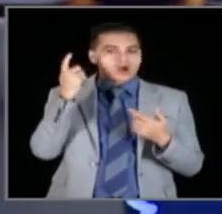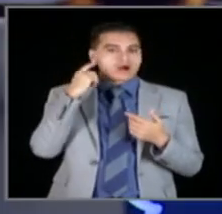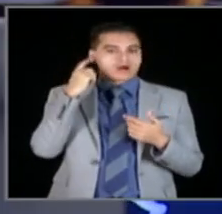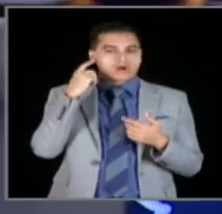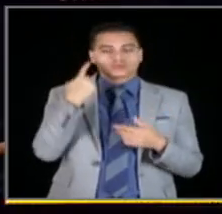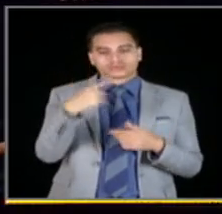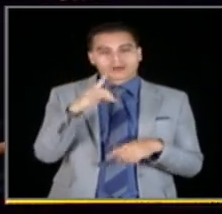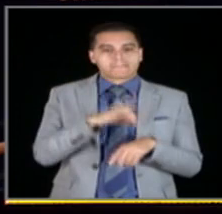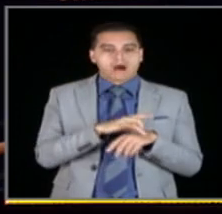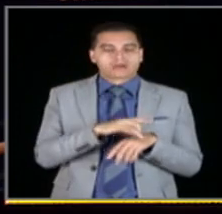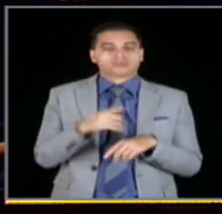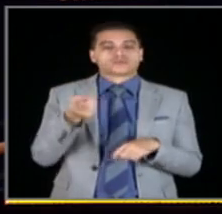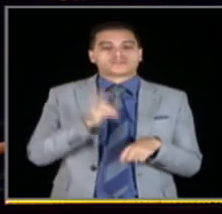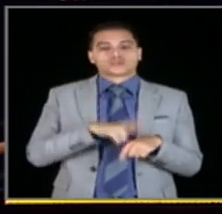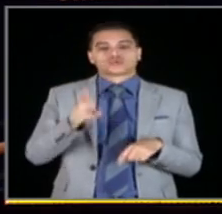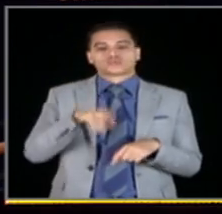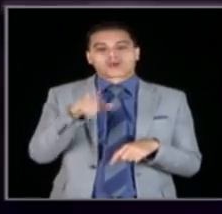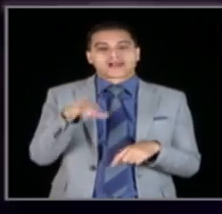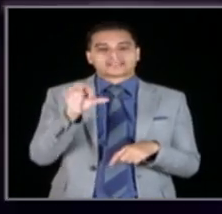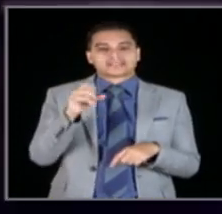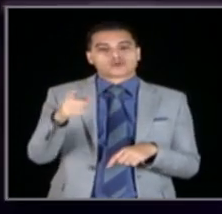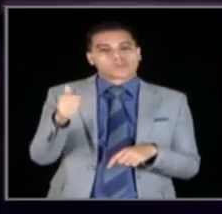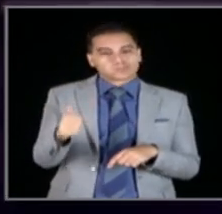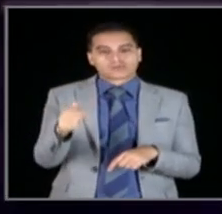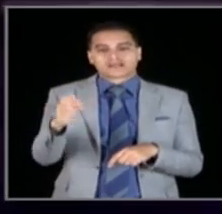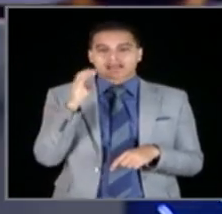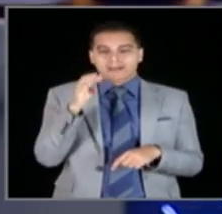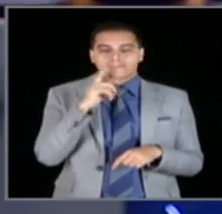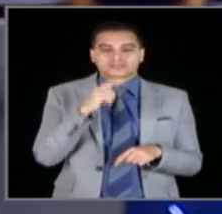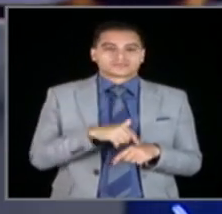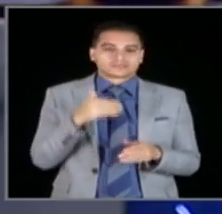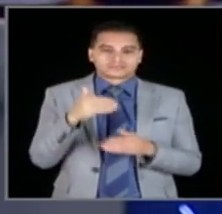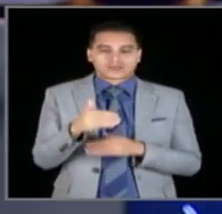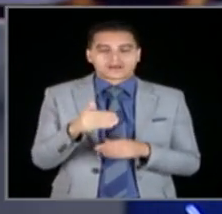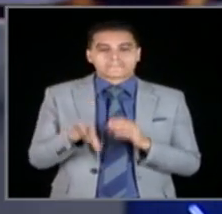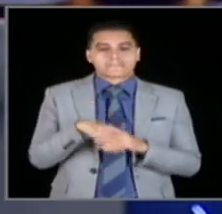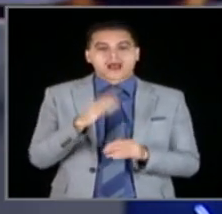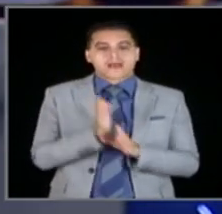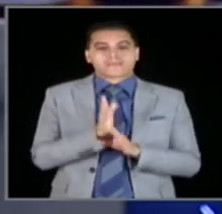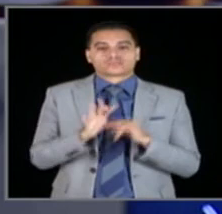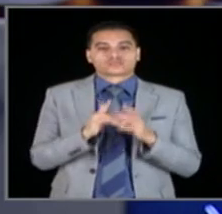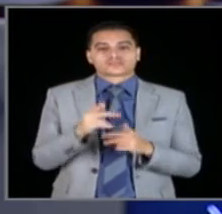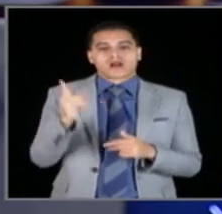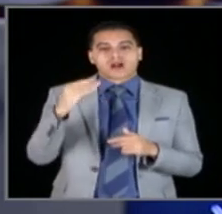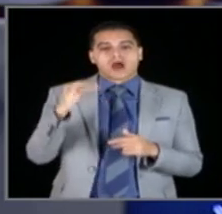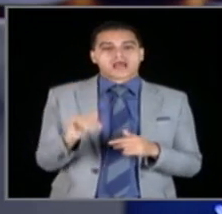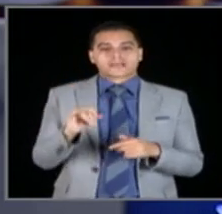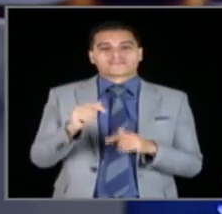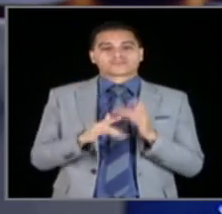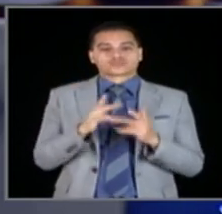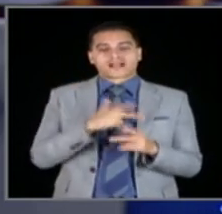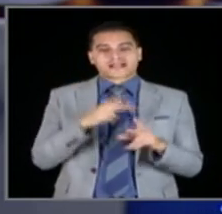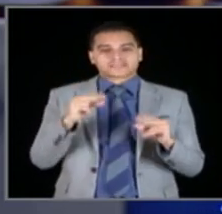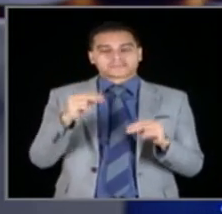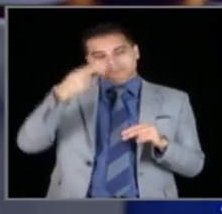الأذن. والسؤال التاسع إجابته عندك، من قام بدور رحيم في المسلسل الذي يحمل نفس الاسم؟ ياسر